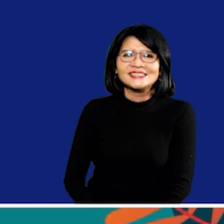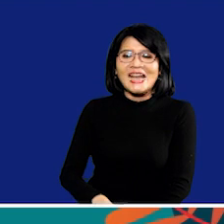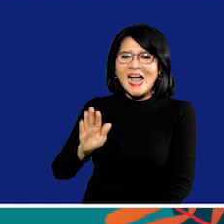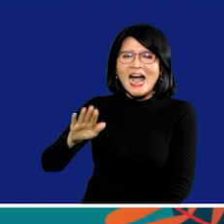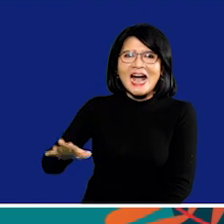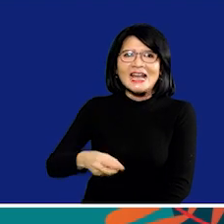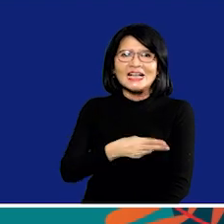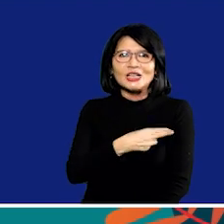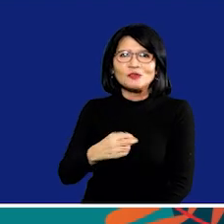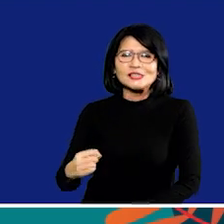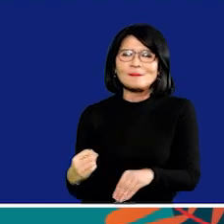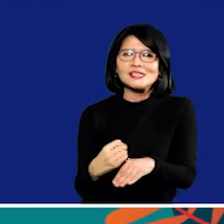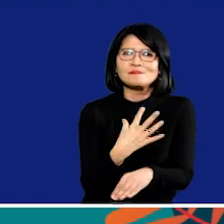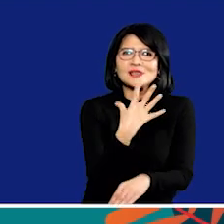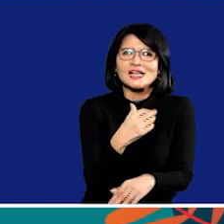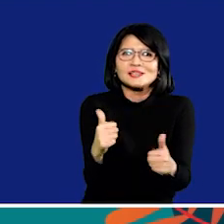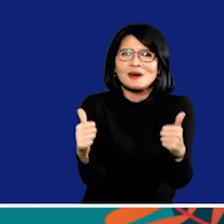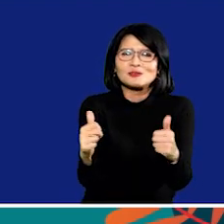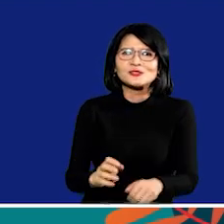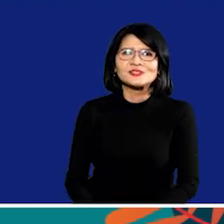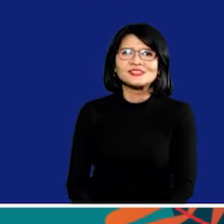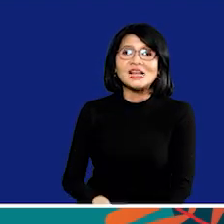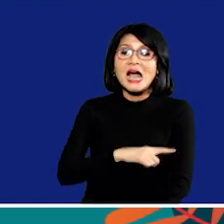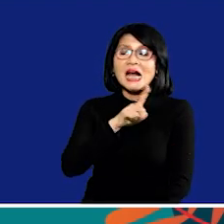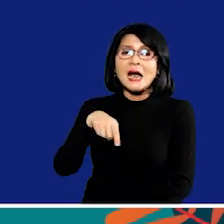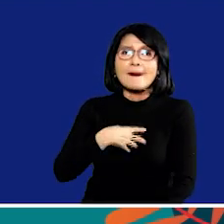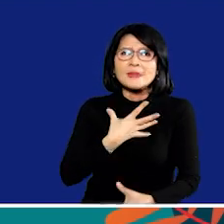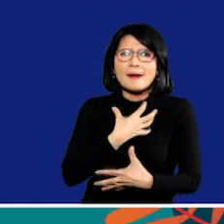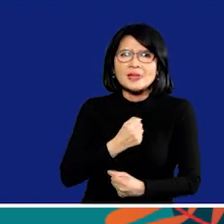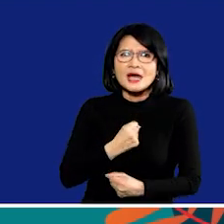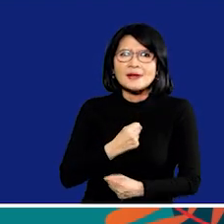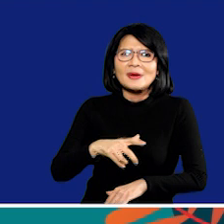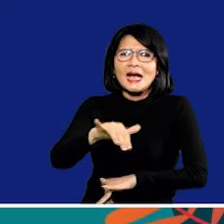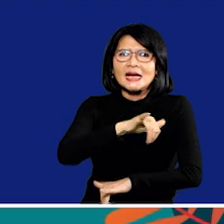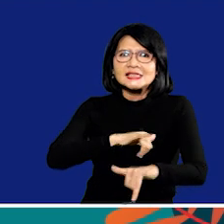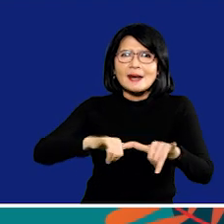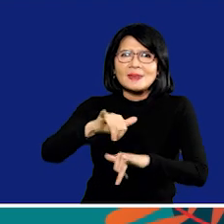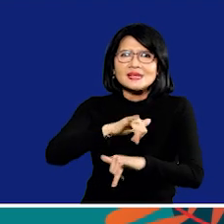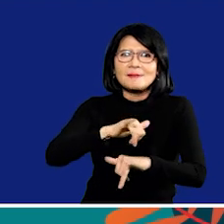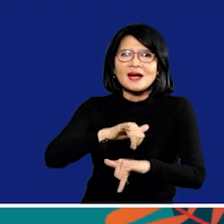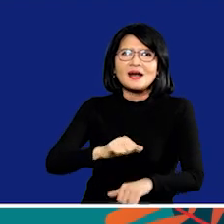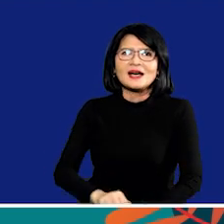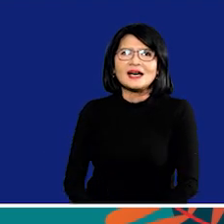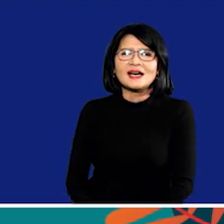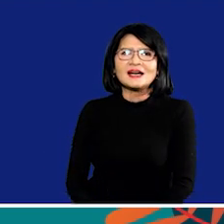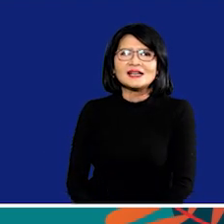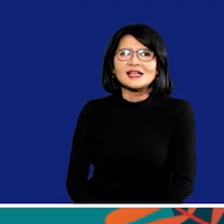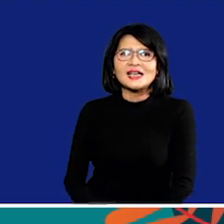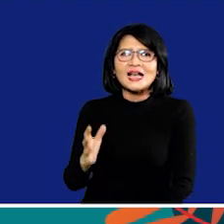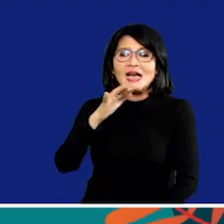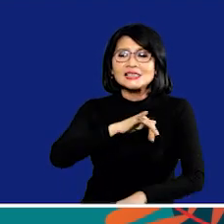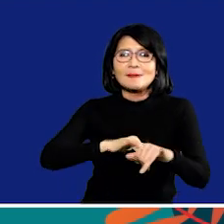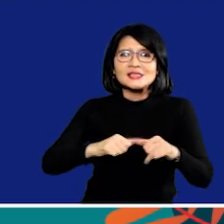membuat anak Indonesia terinspirasi. Kami harap langkah bersama untuk Pertiwi